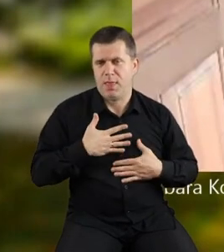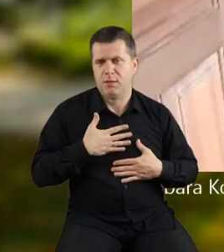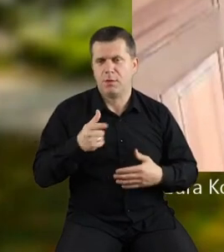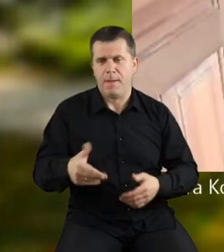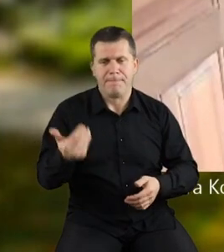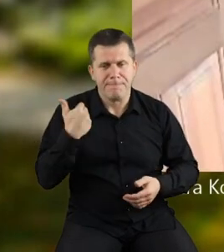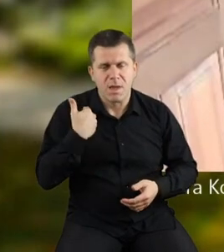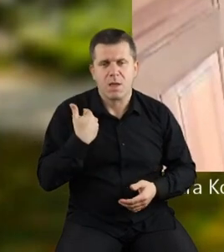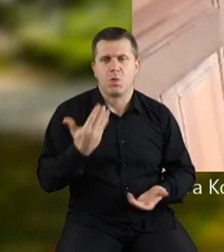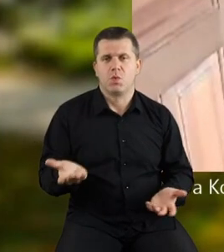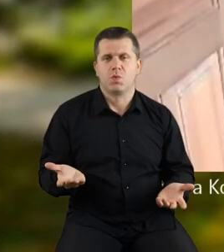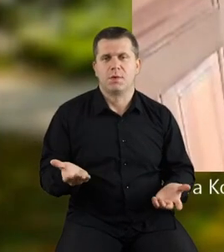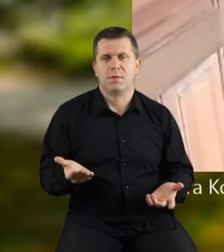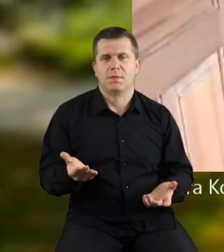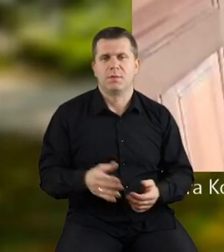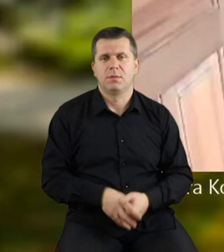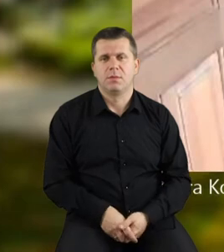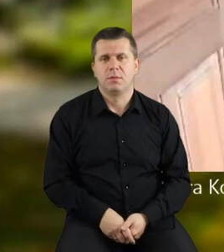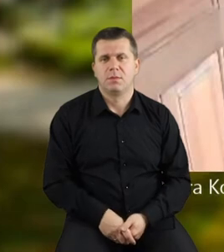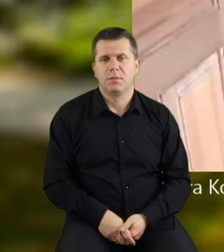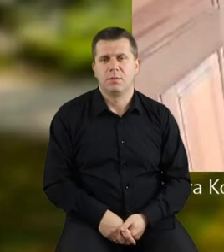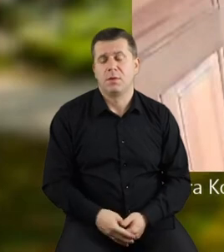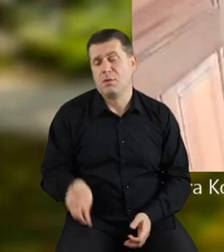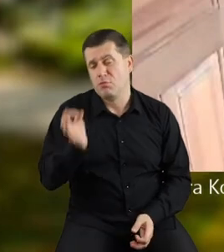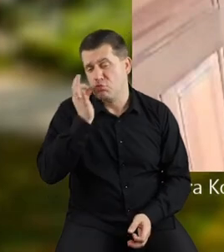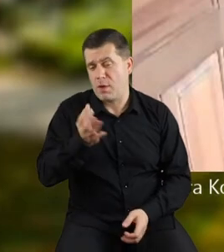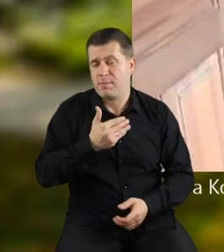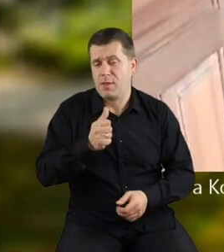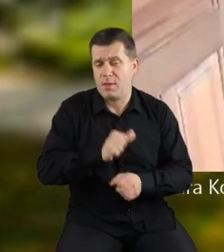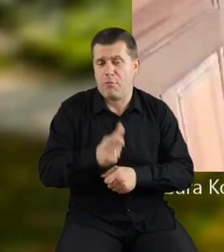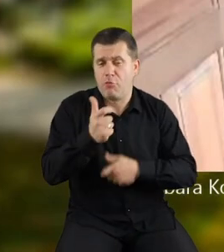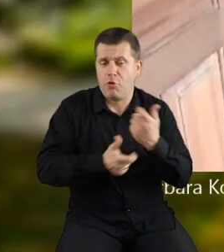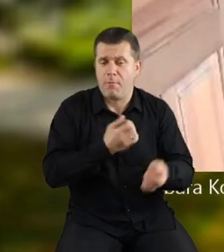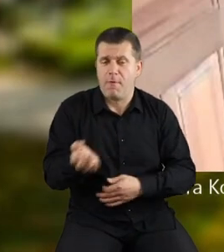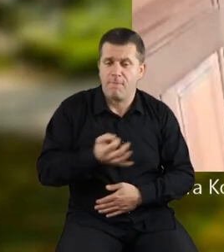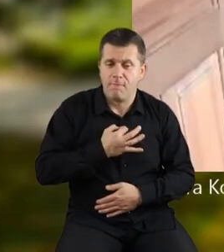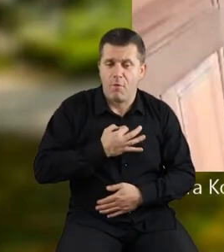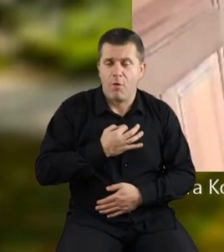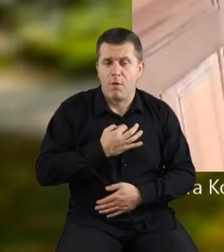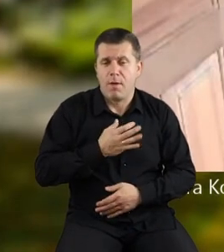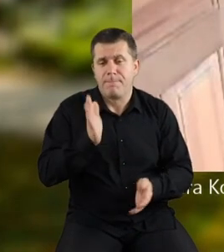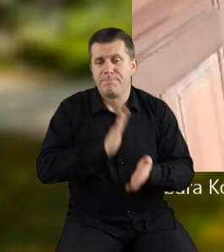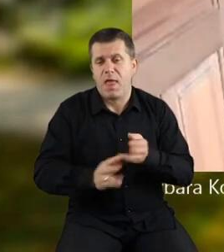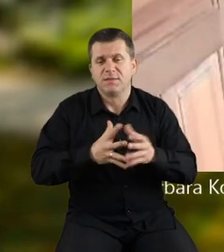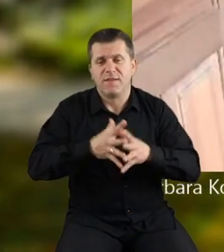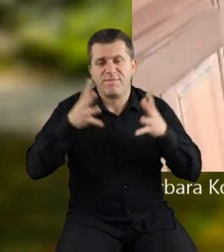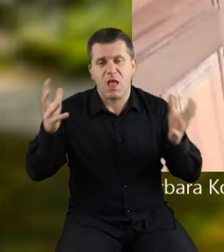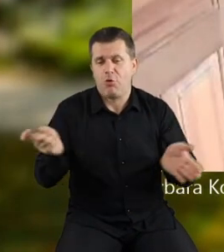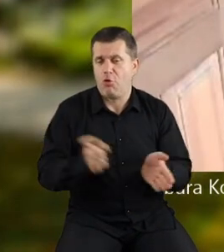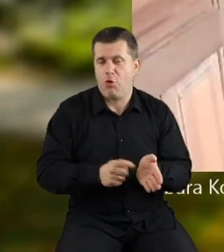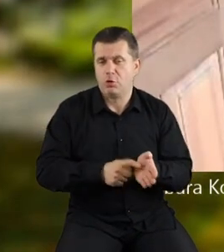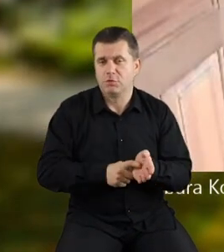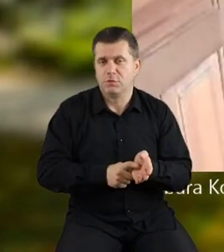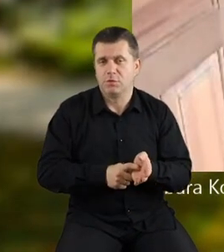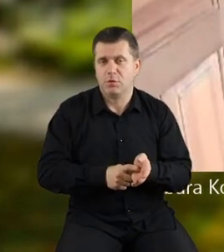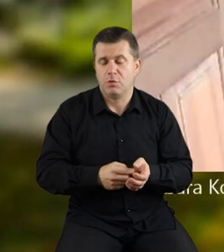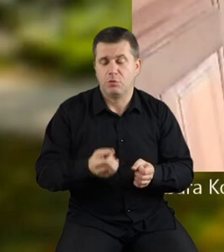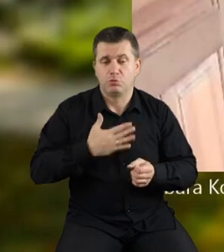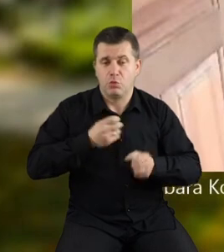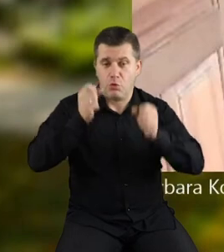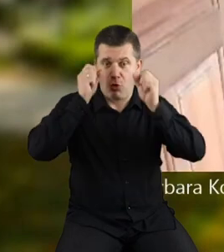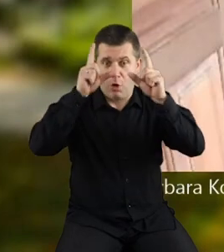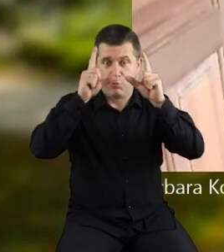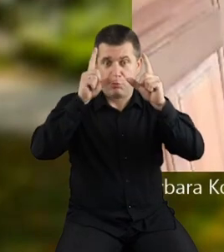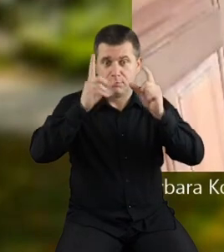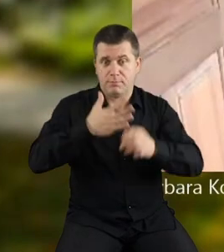one po prostu zaistniały, więc może dobrze jest robić swoje bez wielkich oczekiwań i obudzić